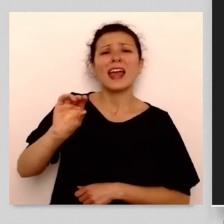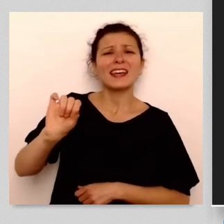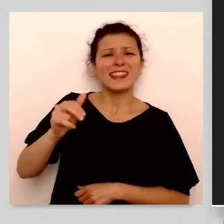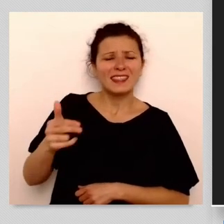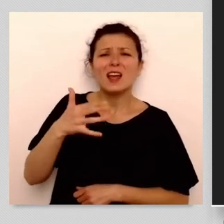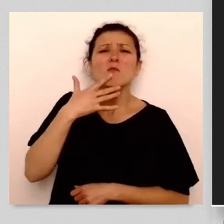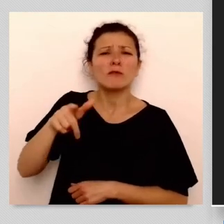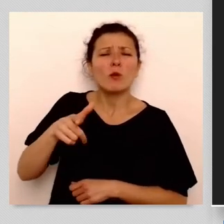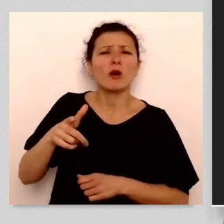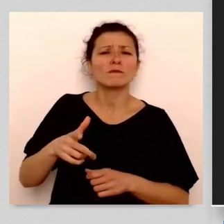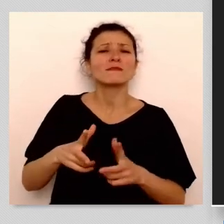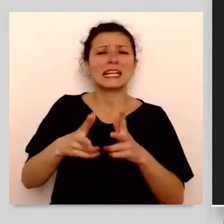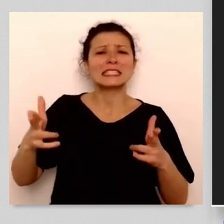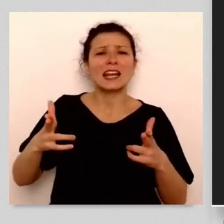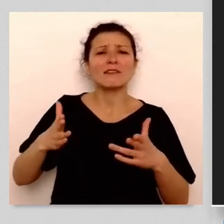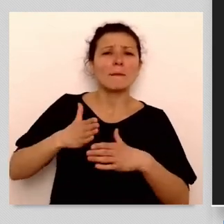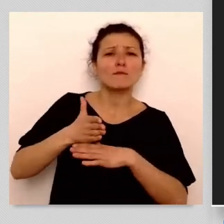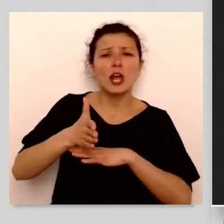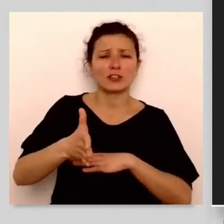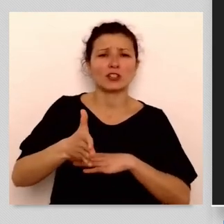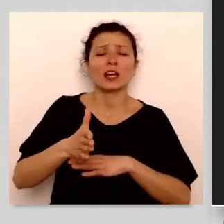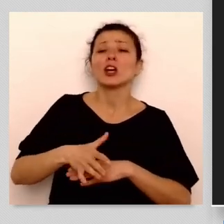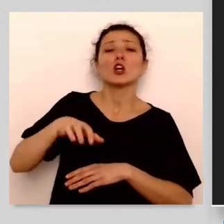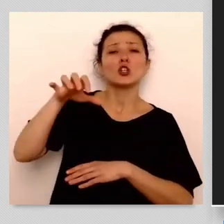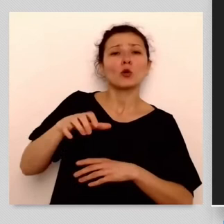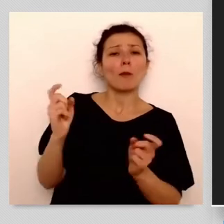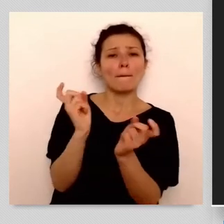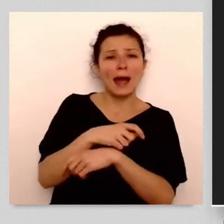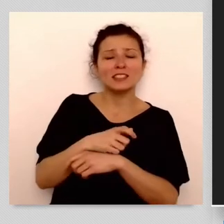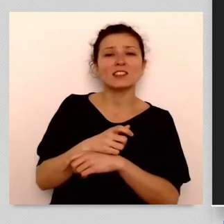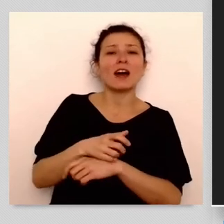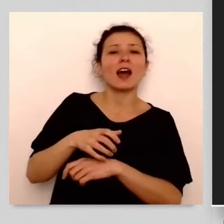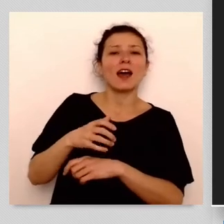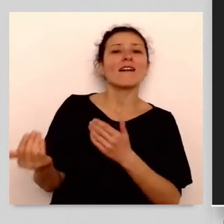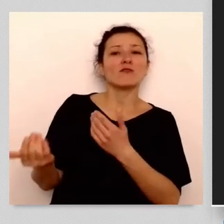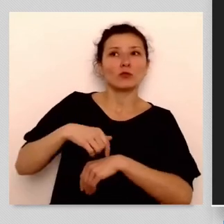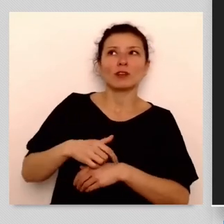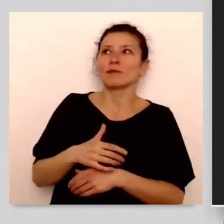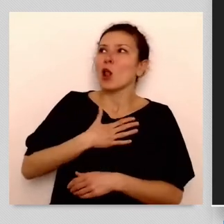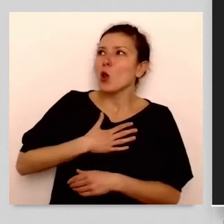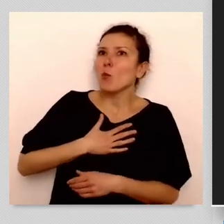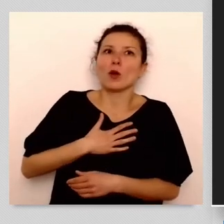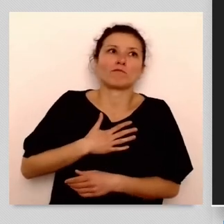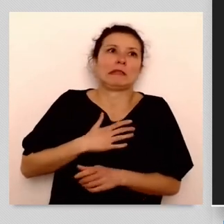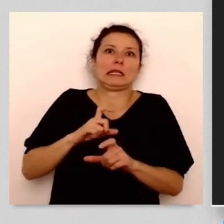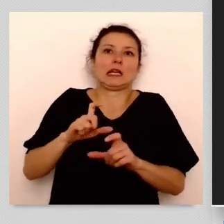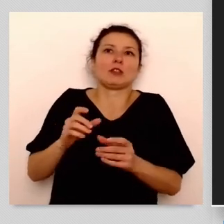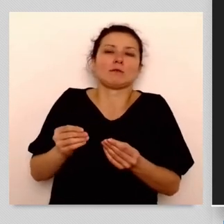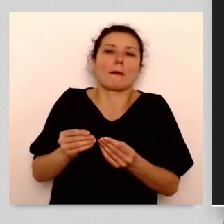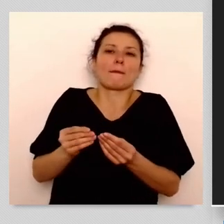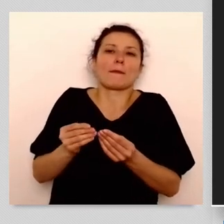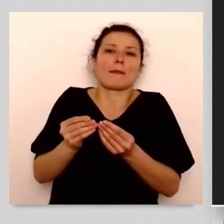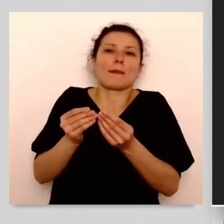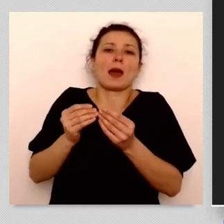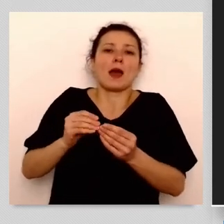że te kraje bloku wschodniego lubią być w ciągłej niedorosłości. My już tą transformację przeżyliśmy 20 lat